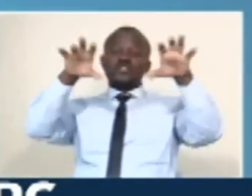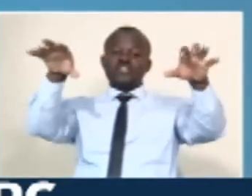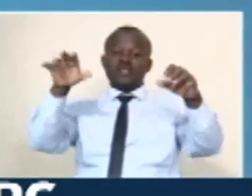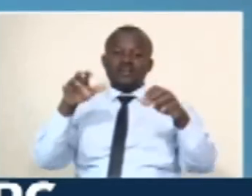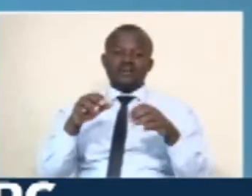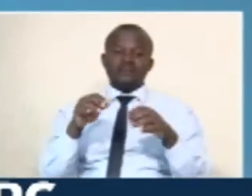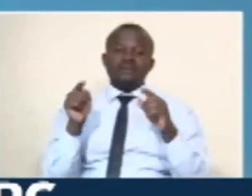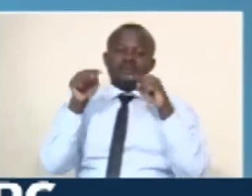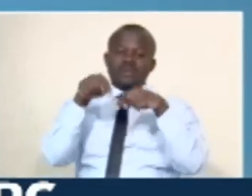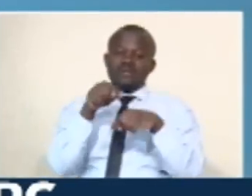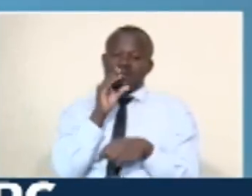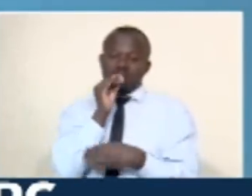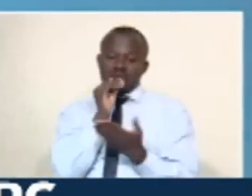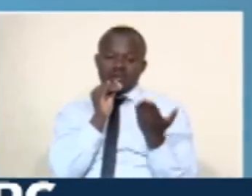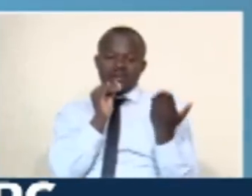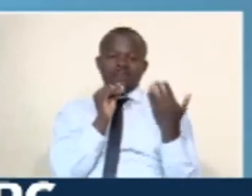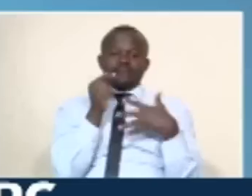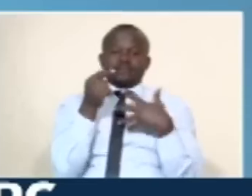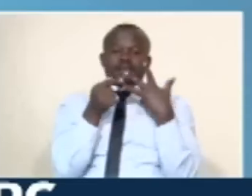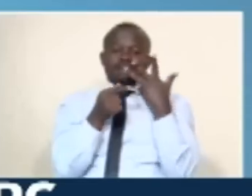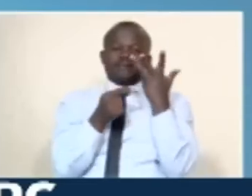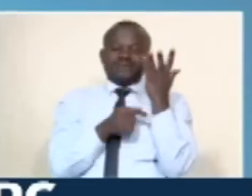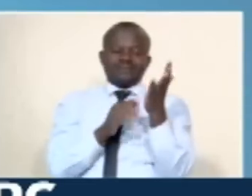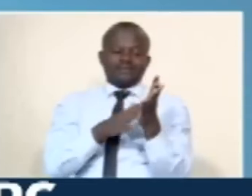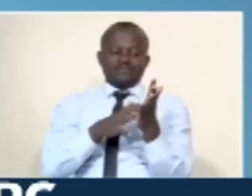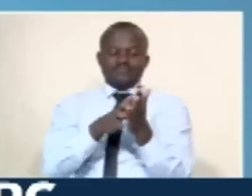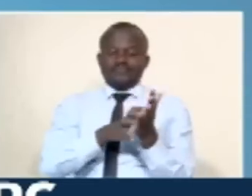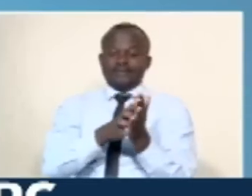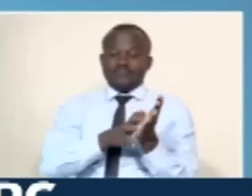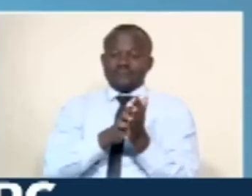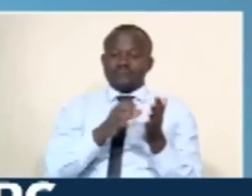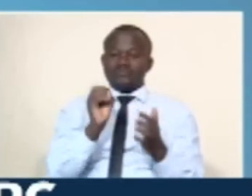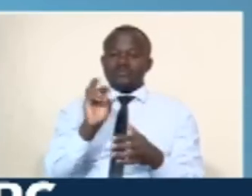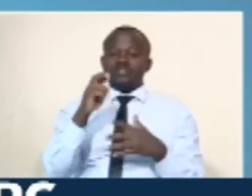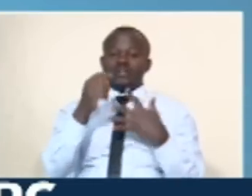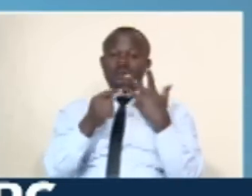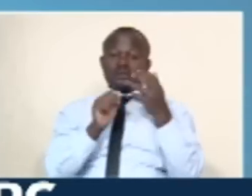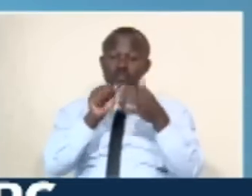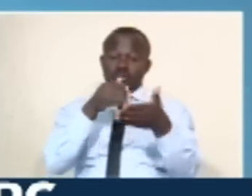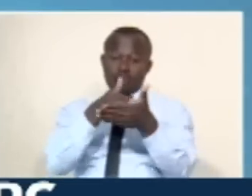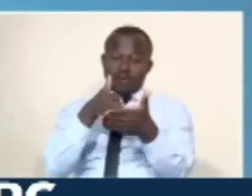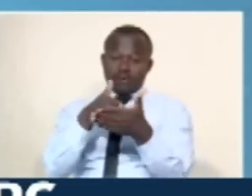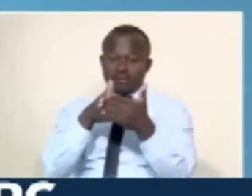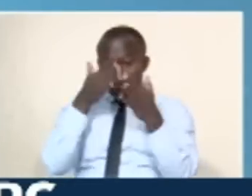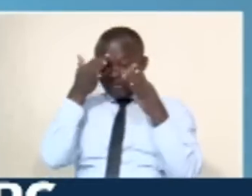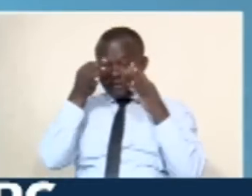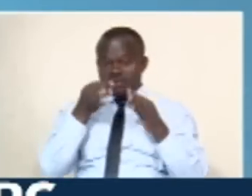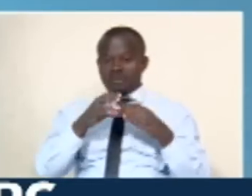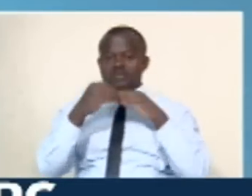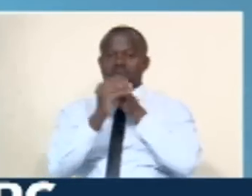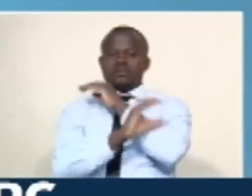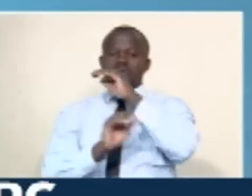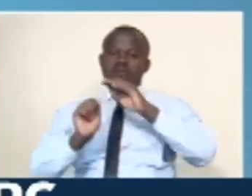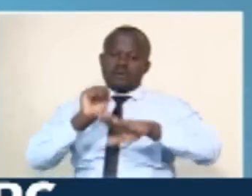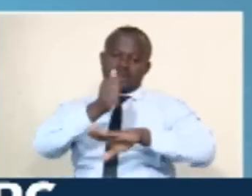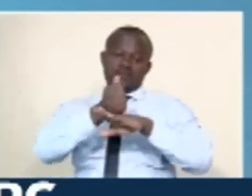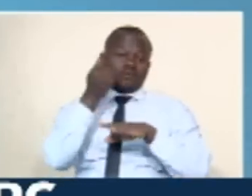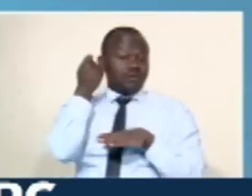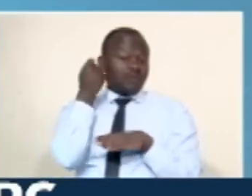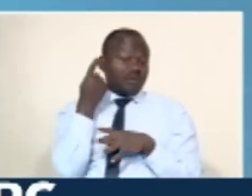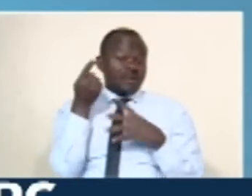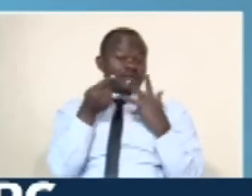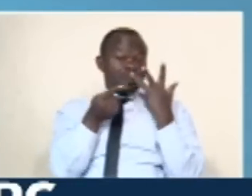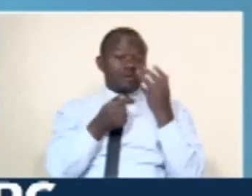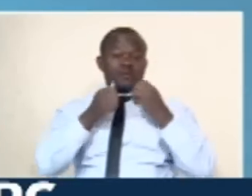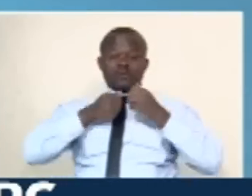biza kuvuga ibintu by'urucantege cyangwa se ibintu byabuza ibyemezo abakuru b'ibihugu baba bafashe. Ibyo ngibyo rero